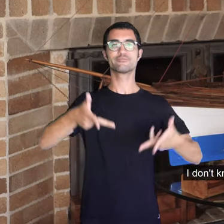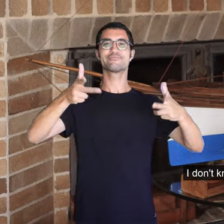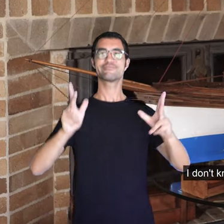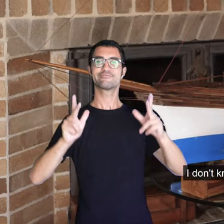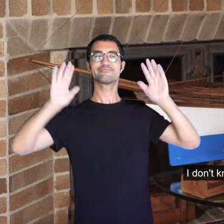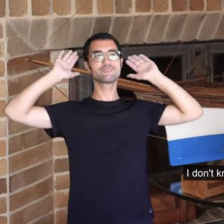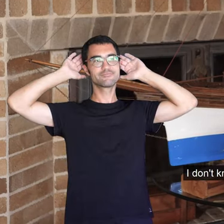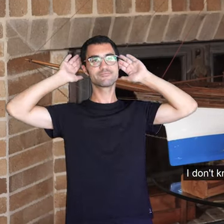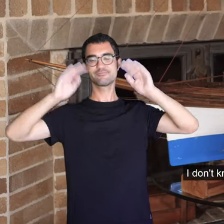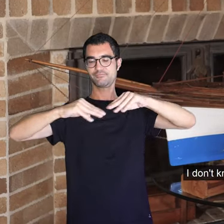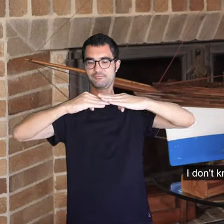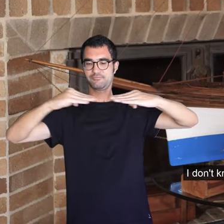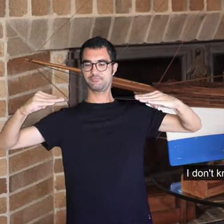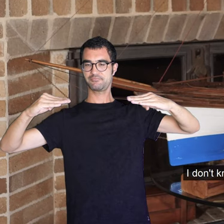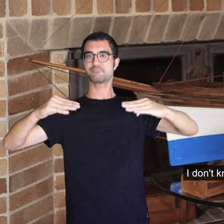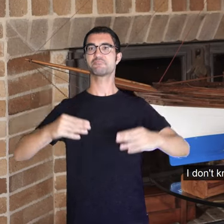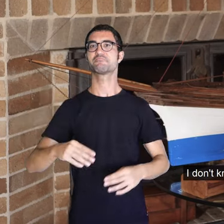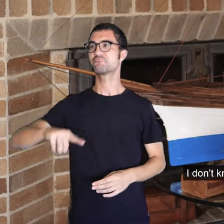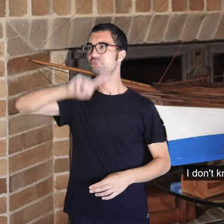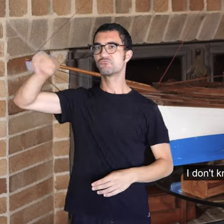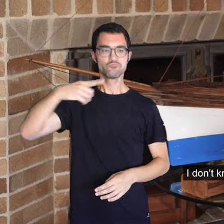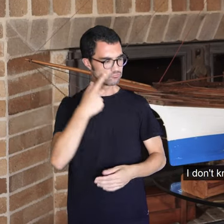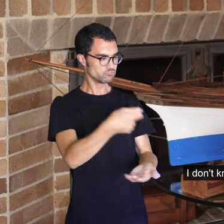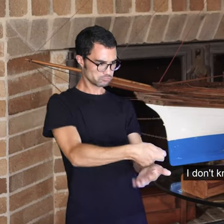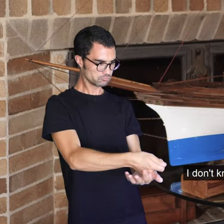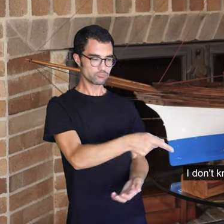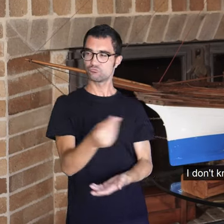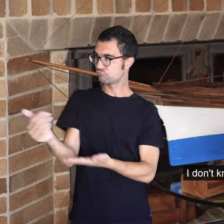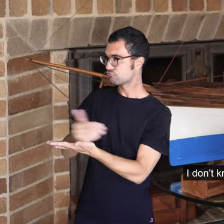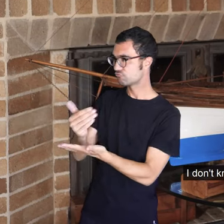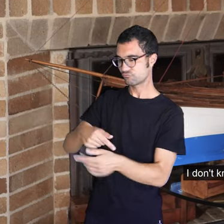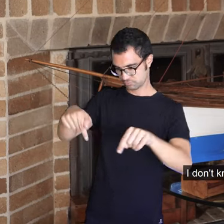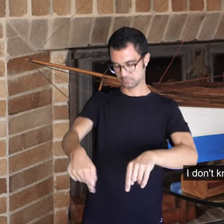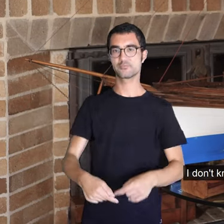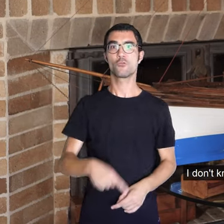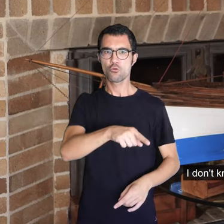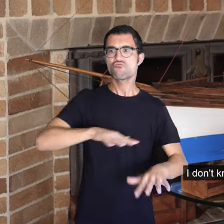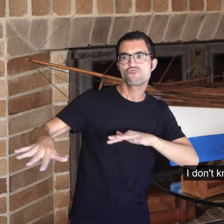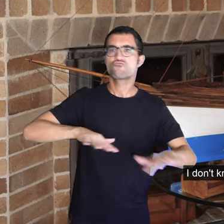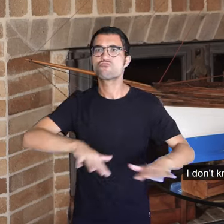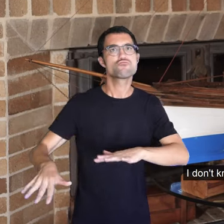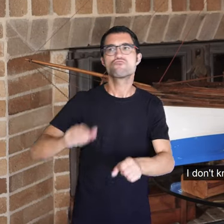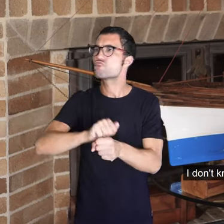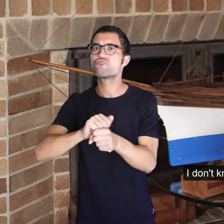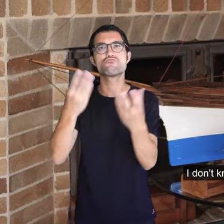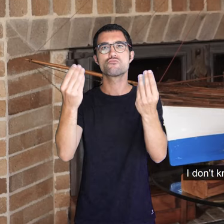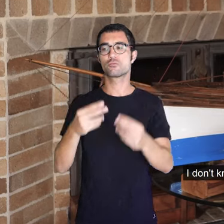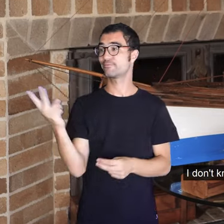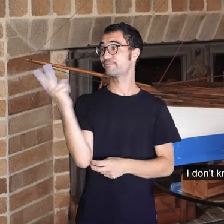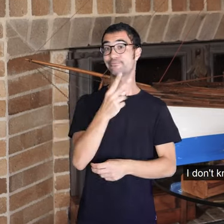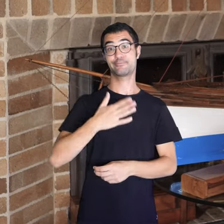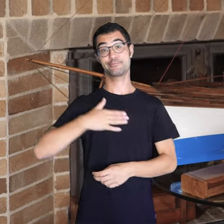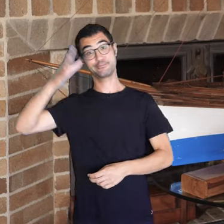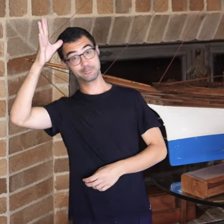per alquilar, hamaques i això, i era bastant actiu. I se varen conèixer bé